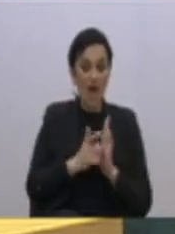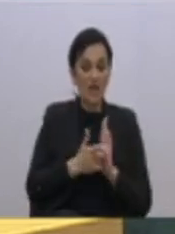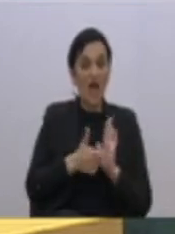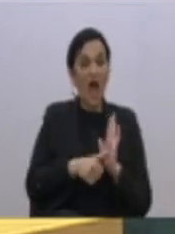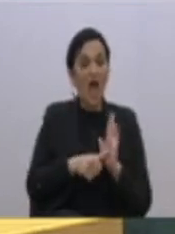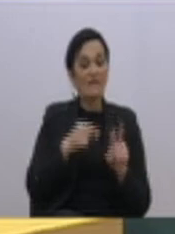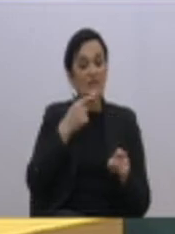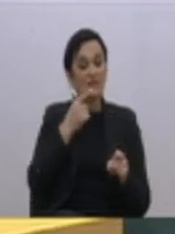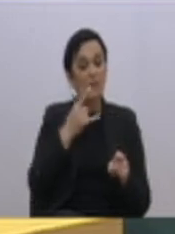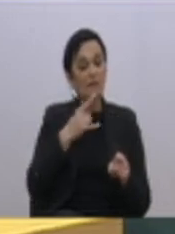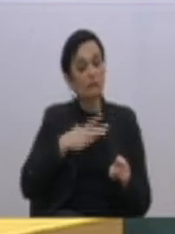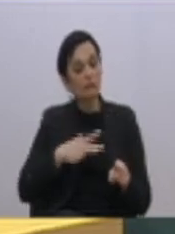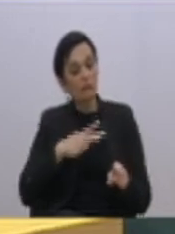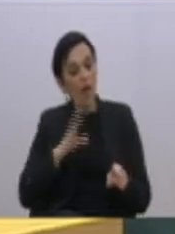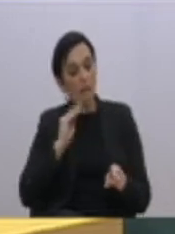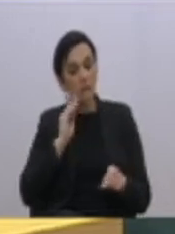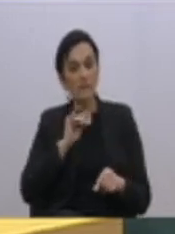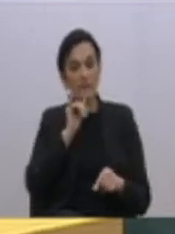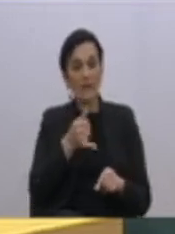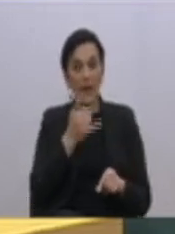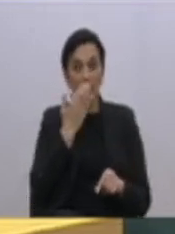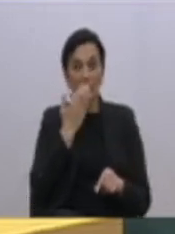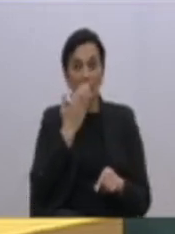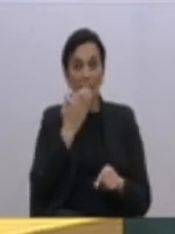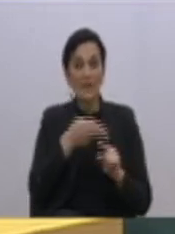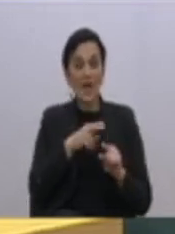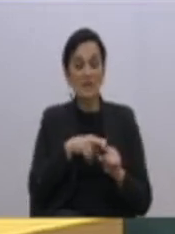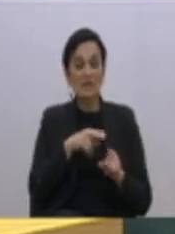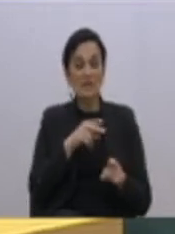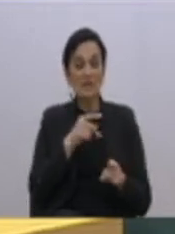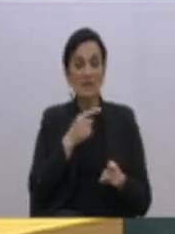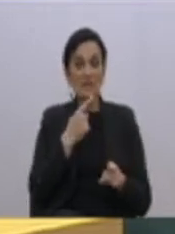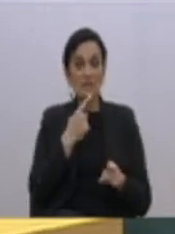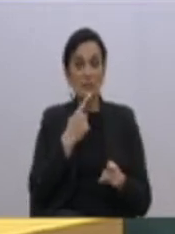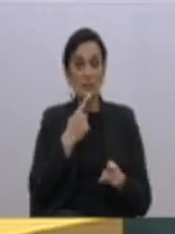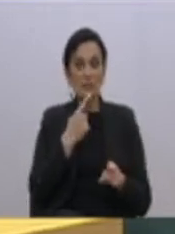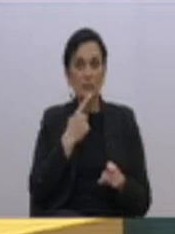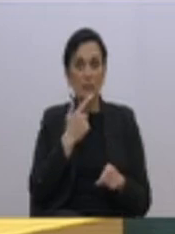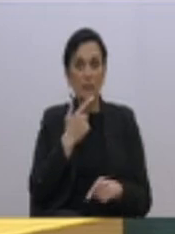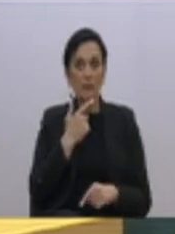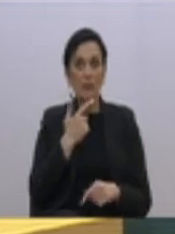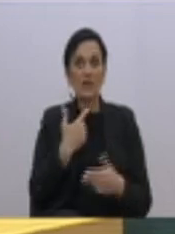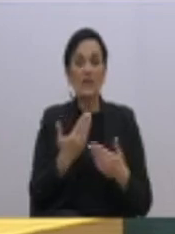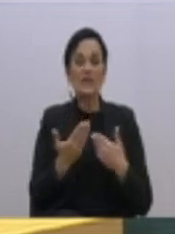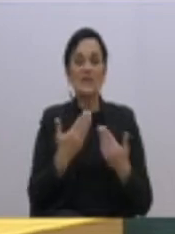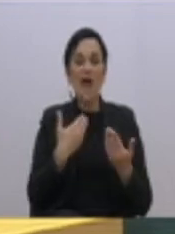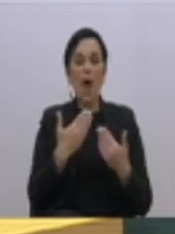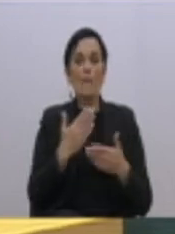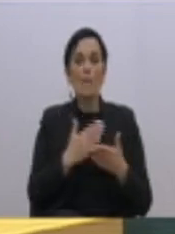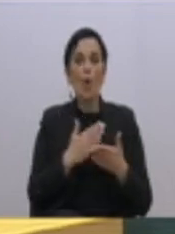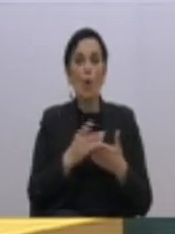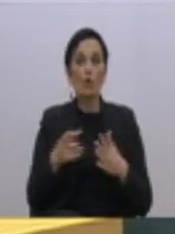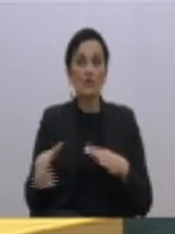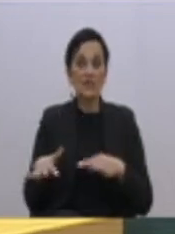თუ ვერ აიტანს, იმიტომ რომ მართლა ესეა. ოღონდ ეს ასაკთან კი არ არის ძირითადად, ბატონებო, დამოკიდებული არის იმ